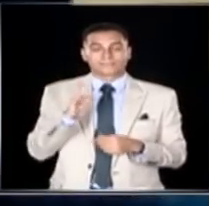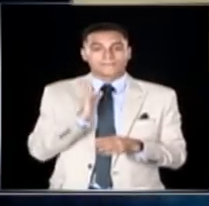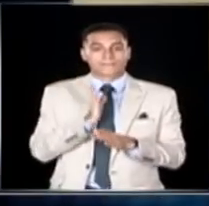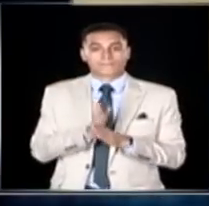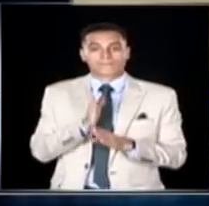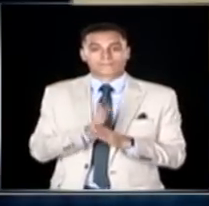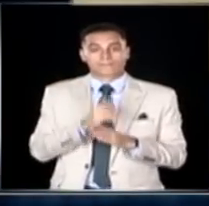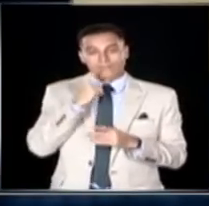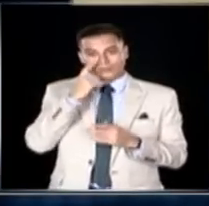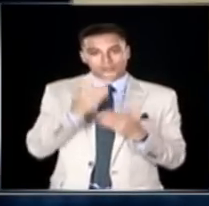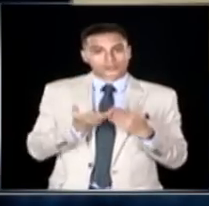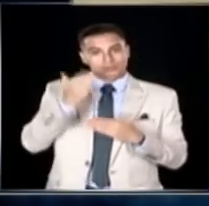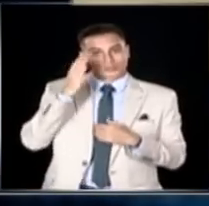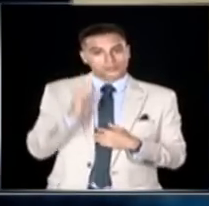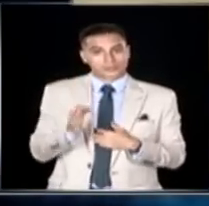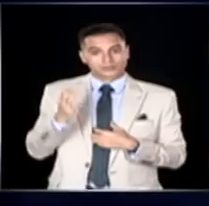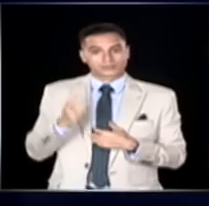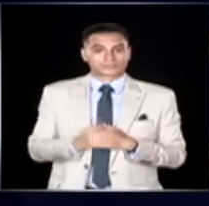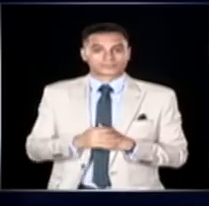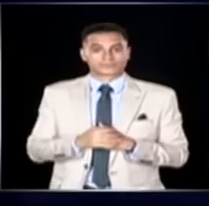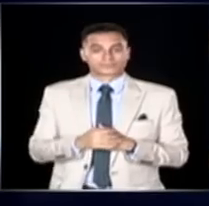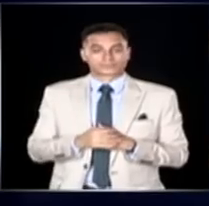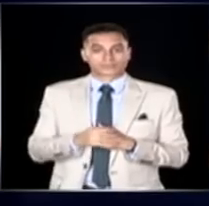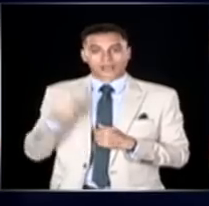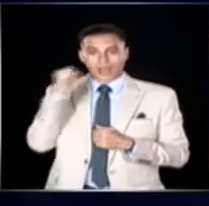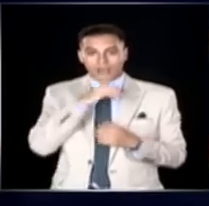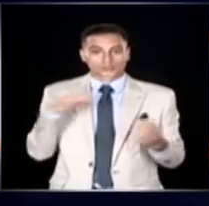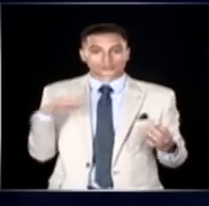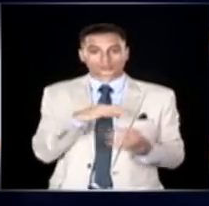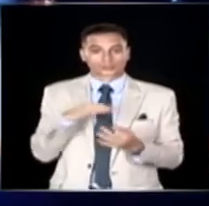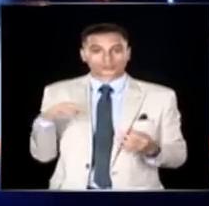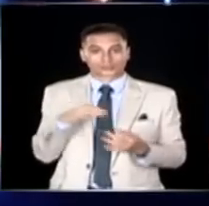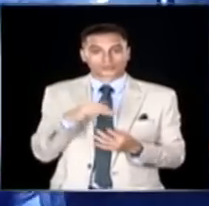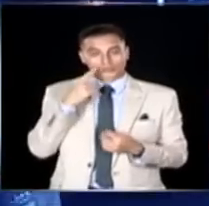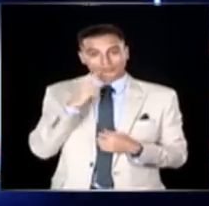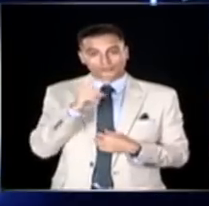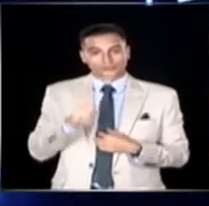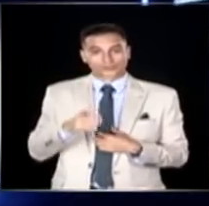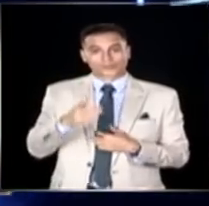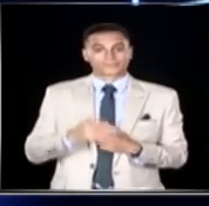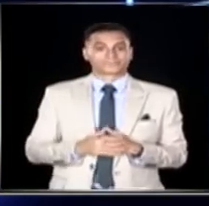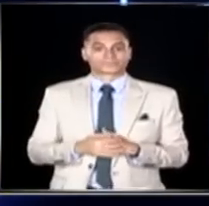ممثل قدير جدا. أغاني الموسيقى. والسؤال هو